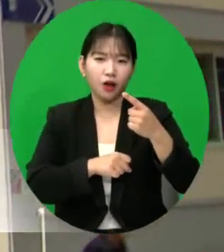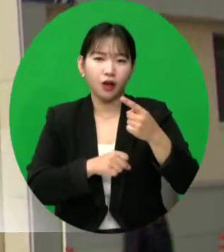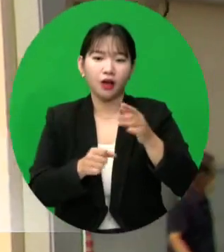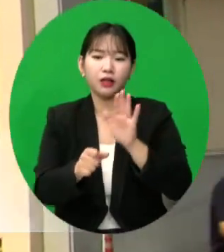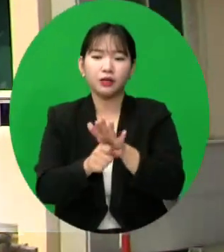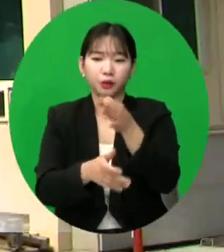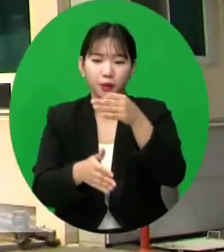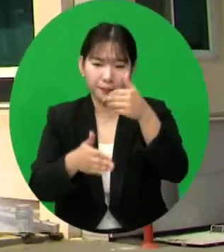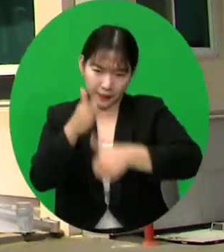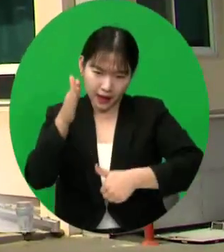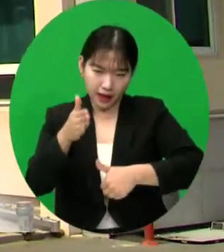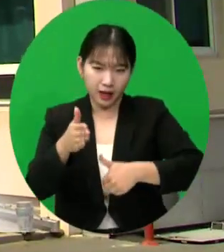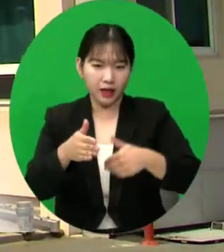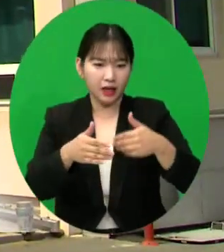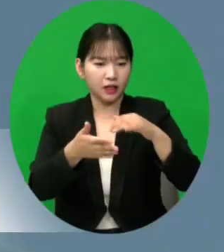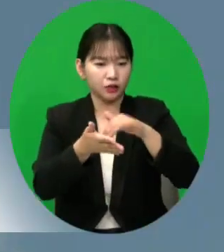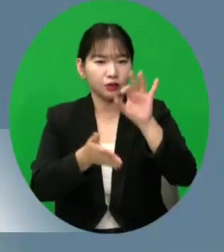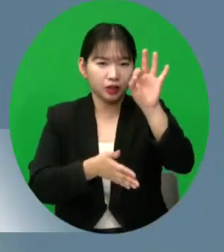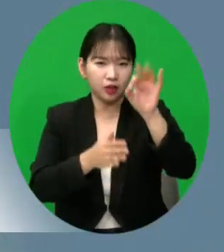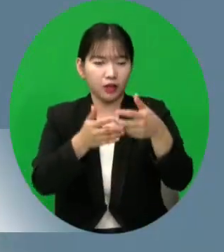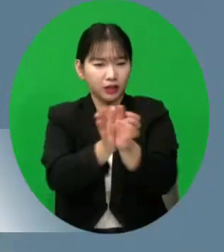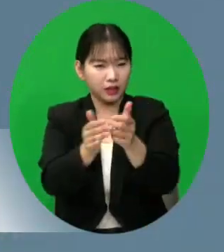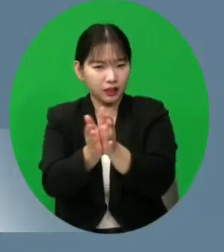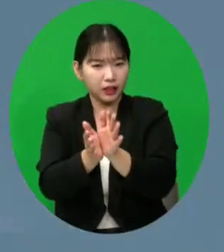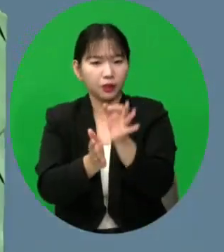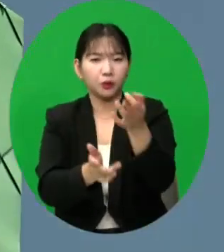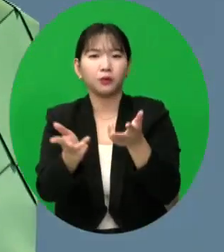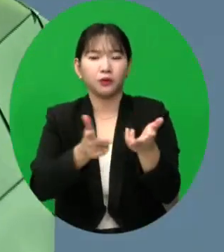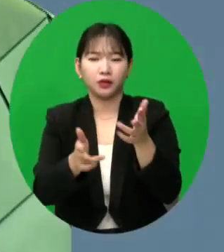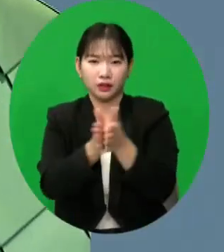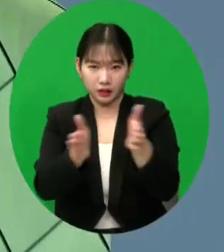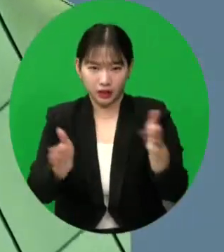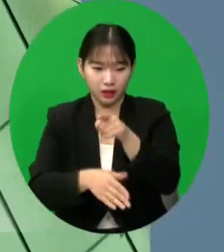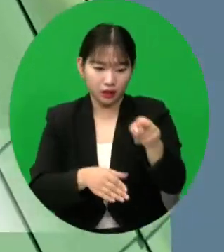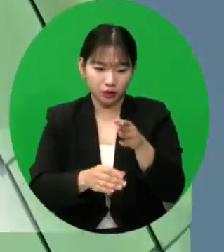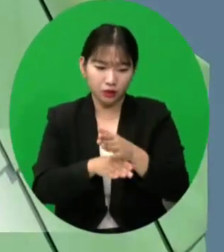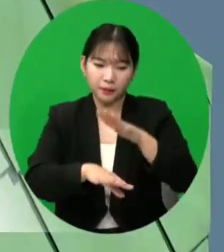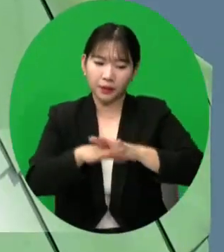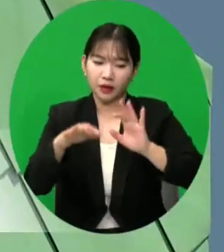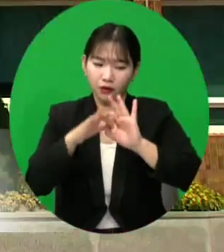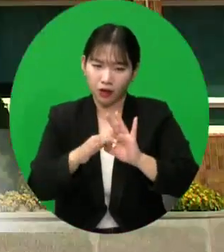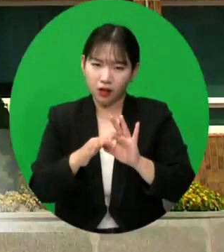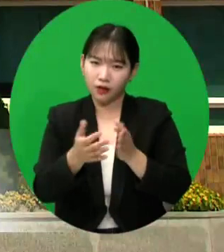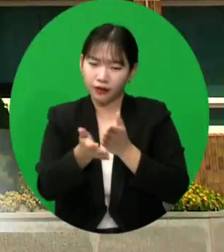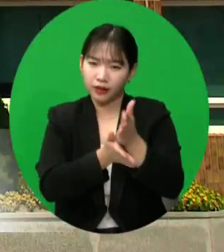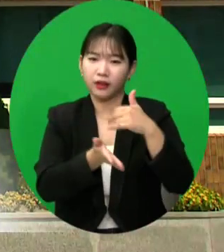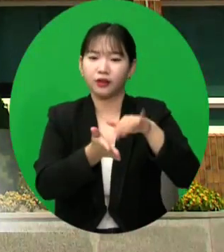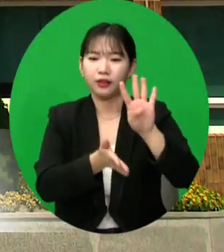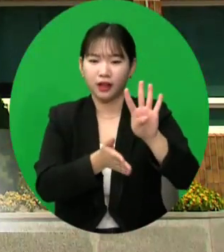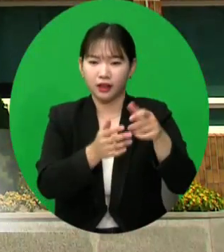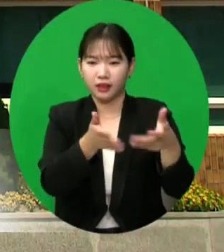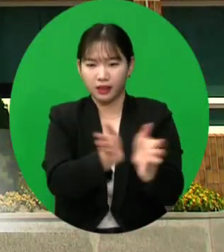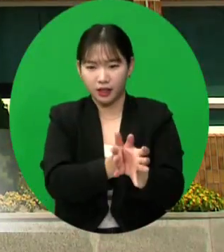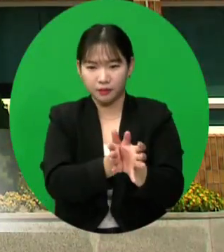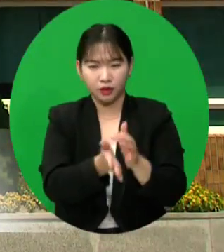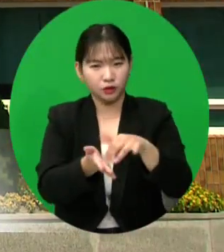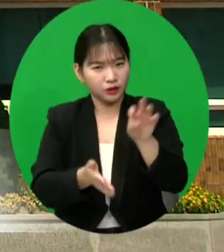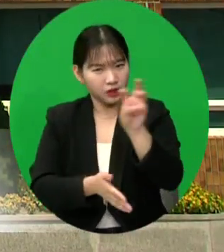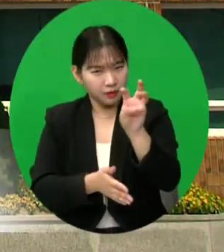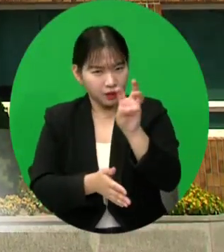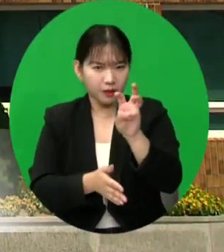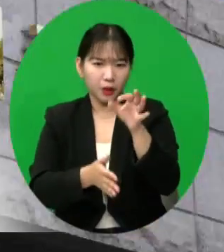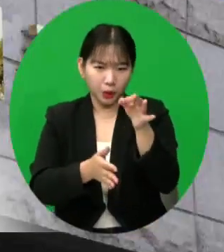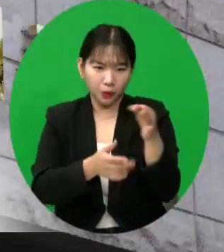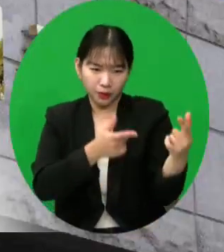고려해 10개 실과의 보조금 구조 조정에 착수했는데 이 가운데 농업 관련 부서가 4개로 30여 개의 농업보조금을